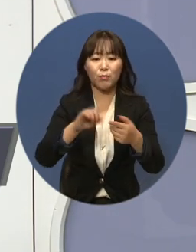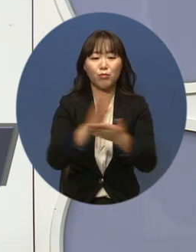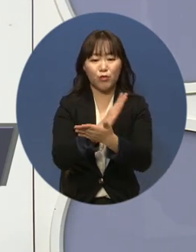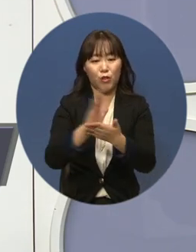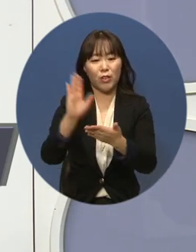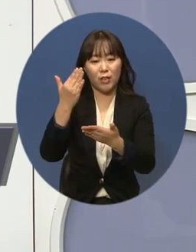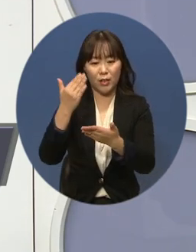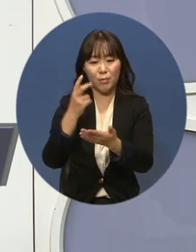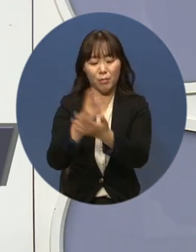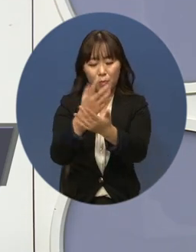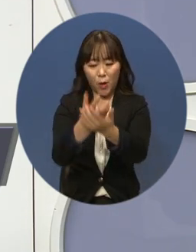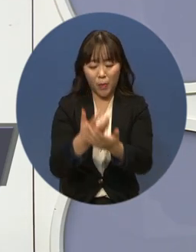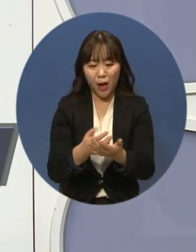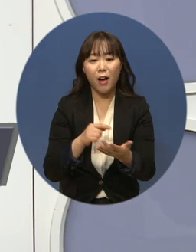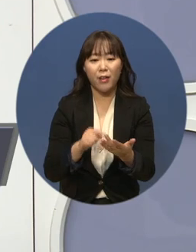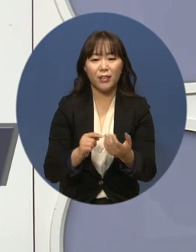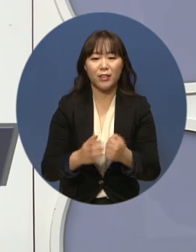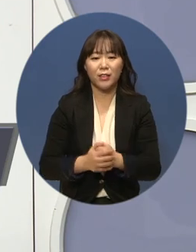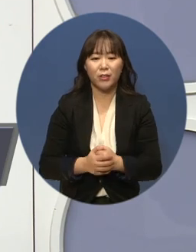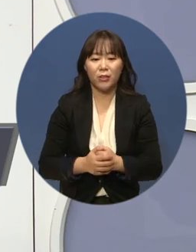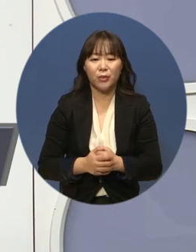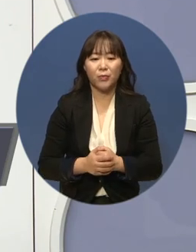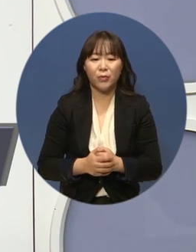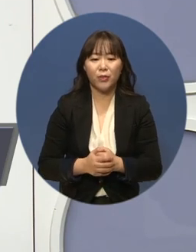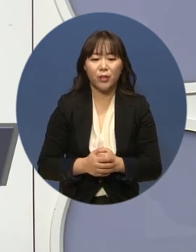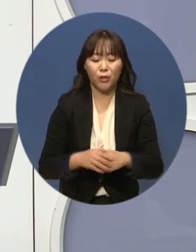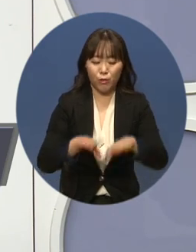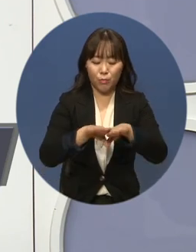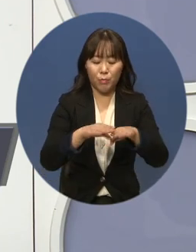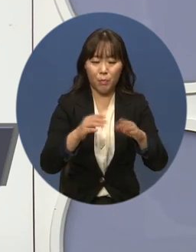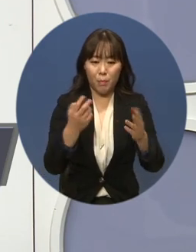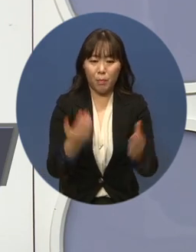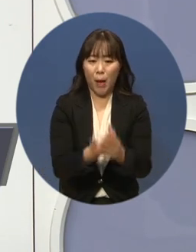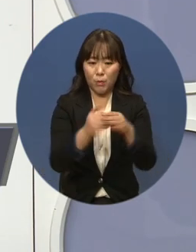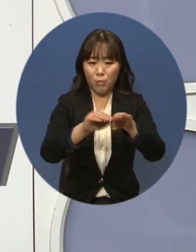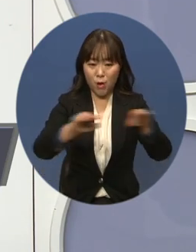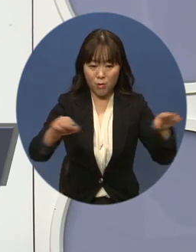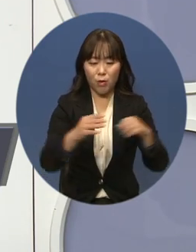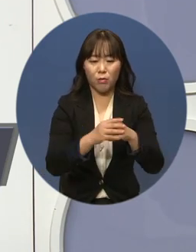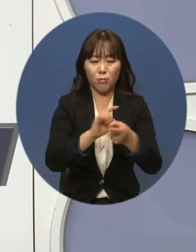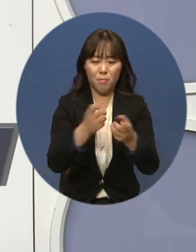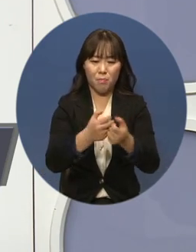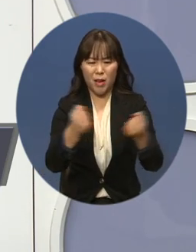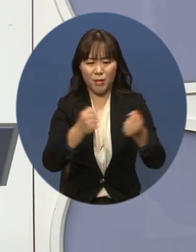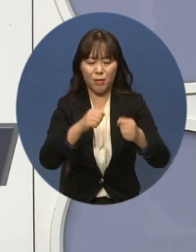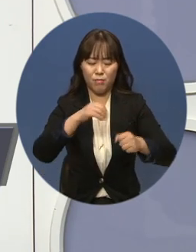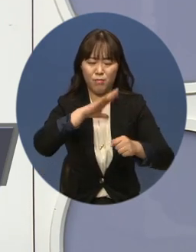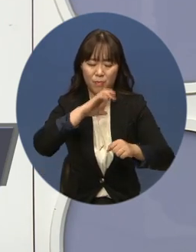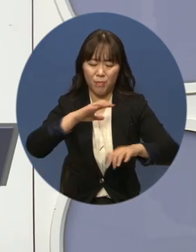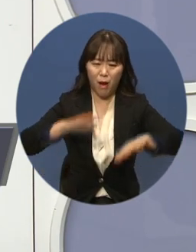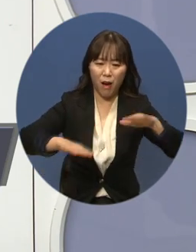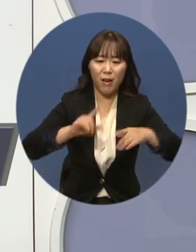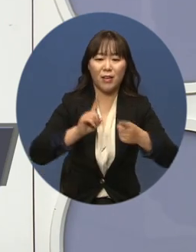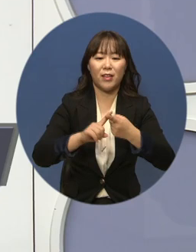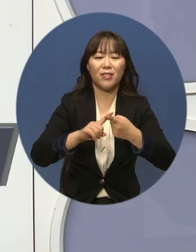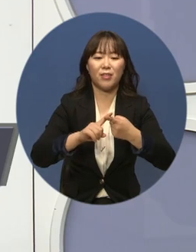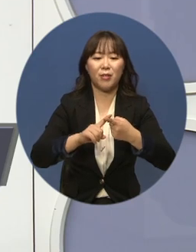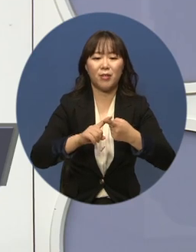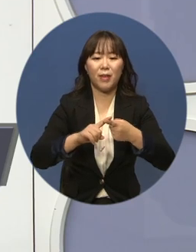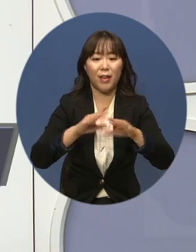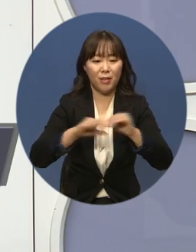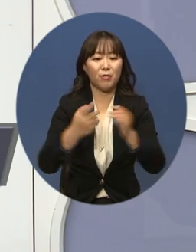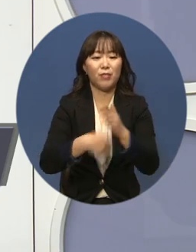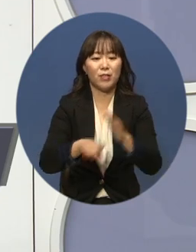법안들. 그래서 어쨌든 균형 발전과 양극화와 불평등 해소 이런 쪽에 제가 이제 기획